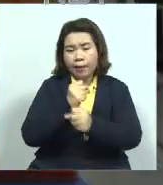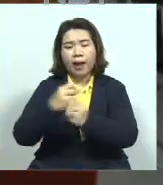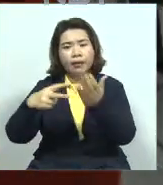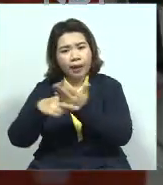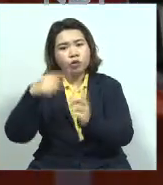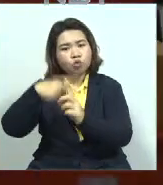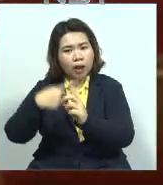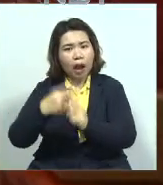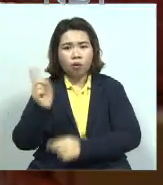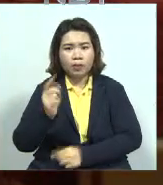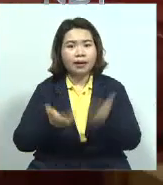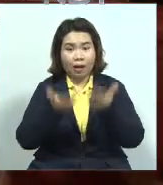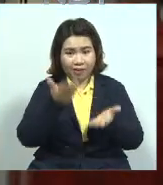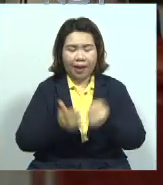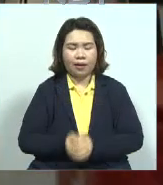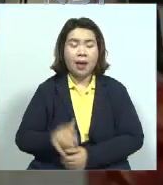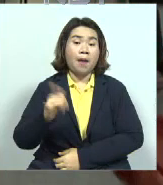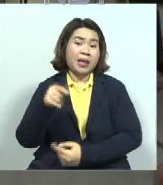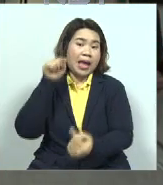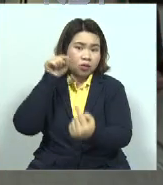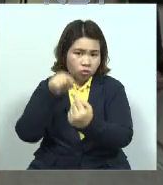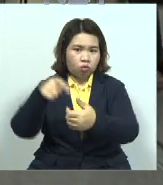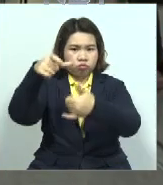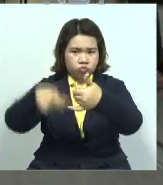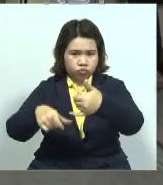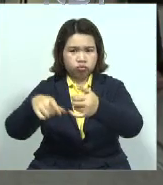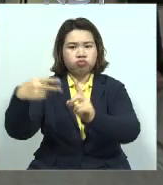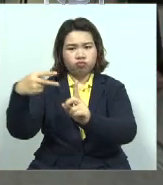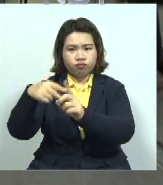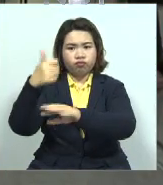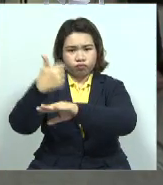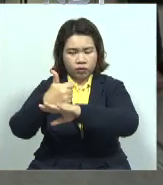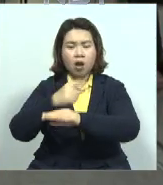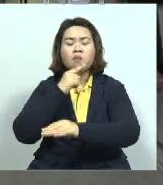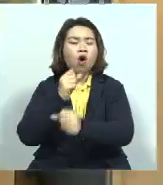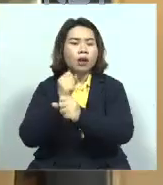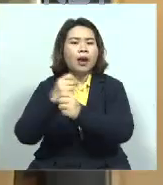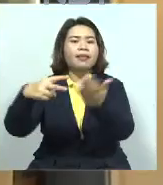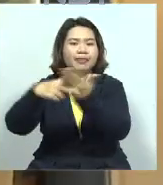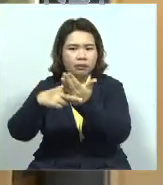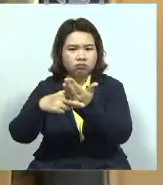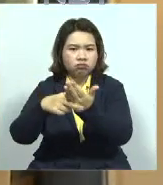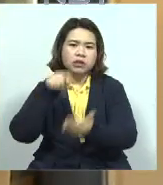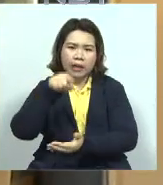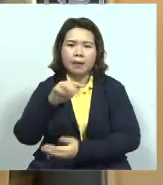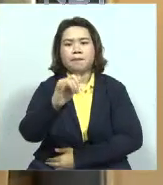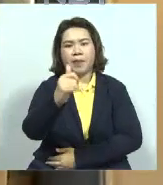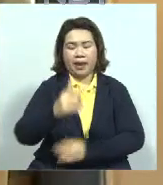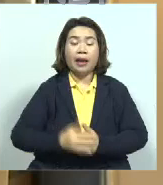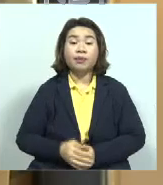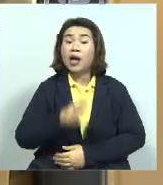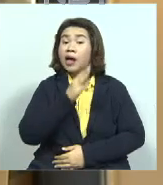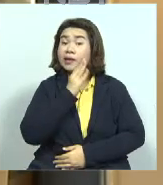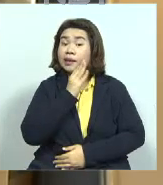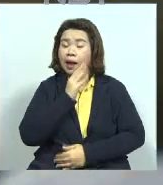ราวหรือออกมาตรการไปยังนายธนาธรโดยตรงนะคะว่าให้พักการปฏิบัติหน้าที่ไว้ก่อนได้ค่ะส่วนกรณีเอกสิทธิ์คุ้ม